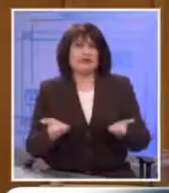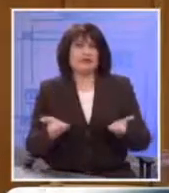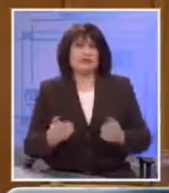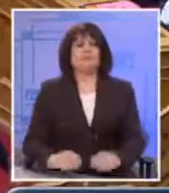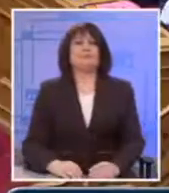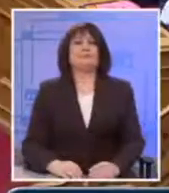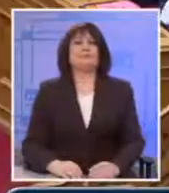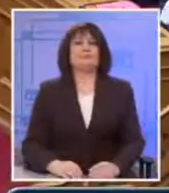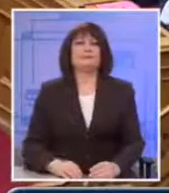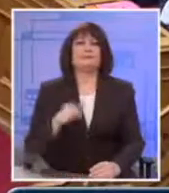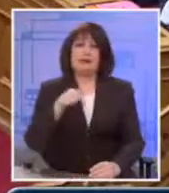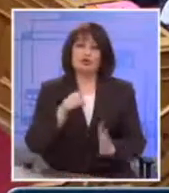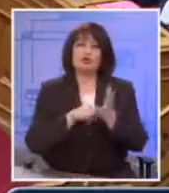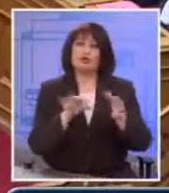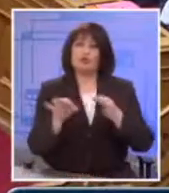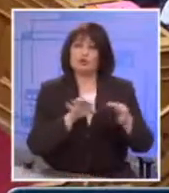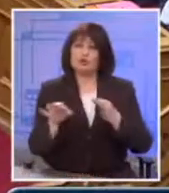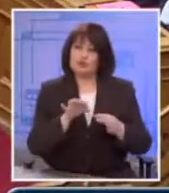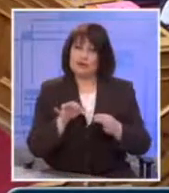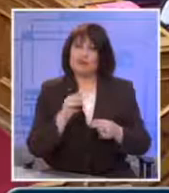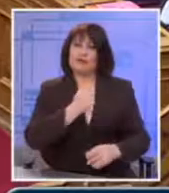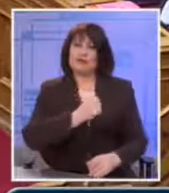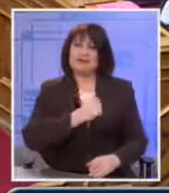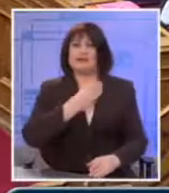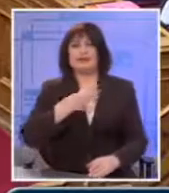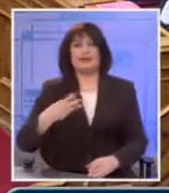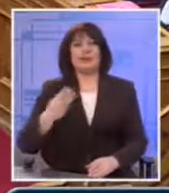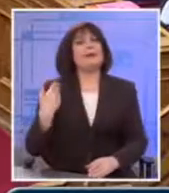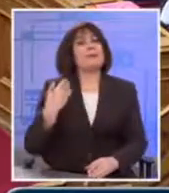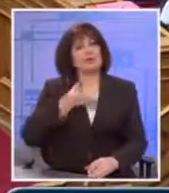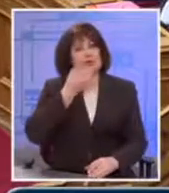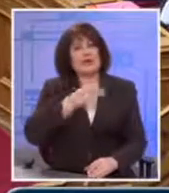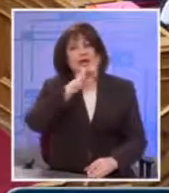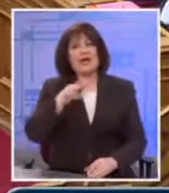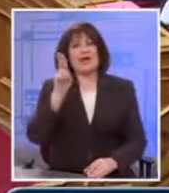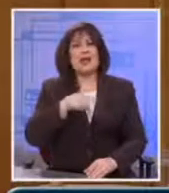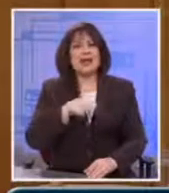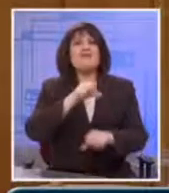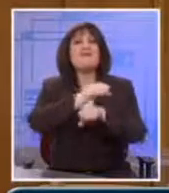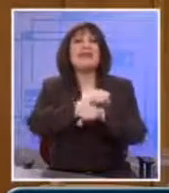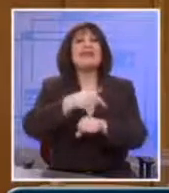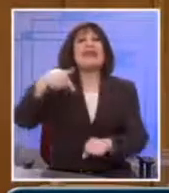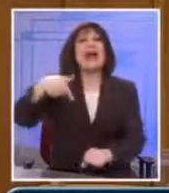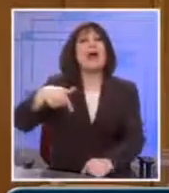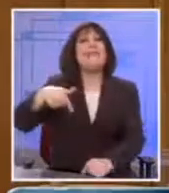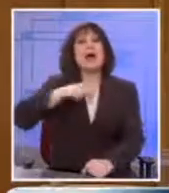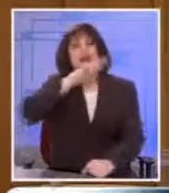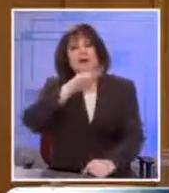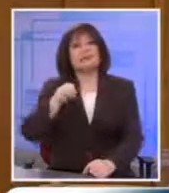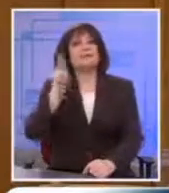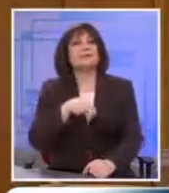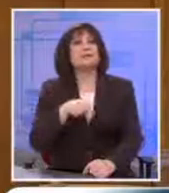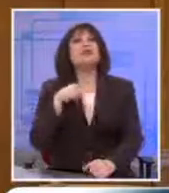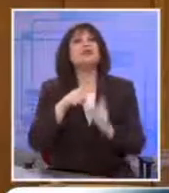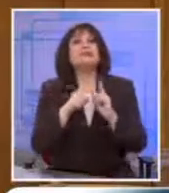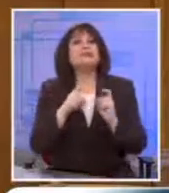Καταργεί αυτό το νομοσχέδιο, λοιπόν, που είναι και πάγιες θέσεις του ΣΥΡΙΖΑ και το είχαμε εξαγγείλει, τις φυλακές τύπου ΓΑΜΑ, που ουσιαστικά είναι